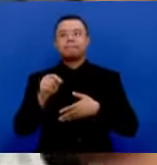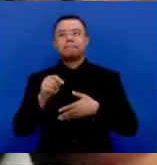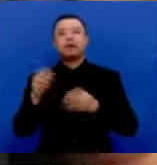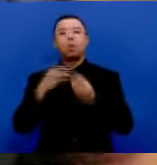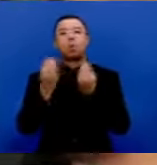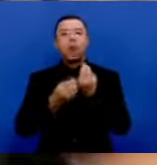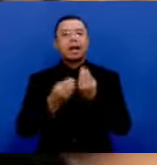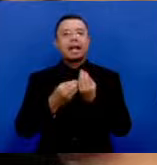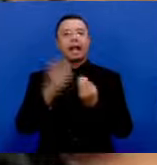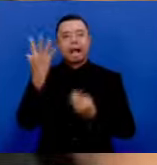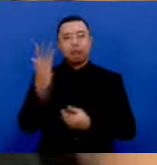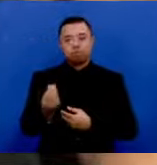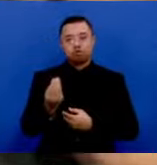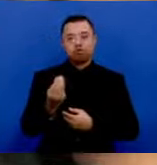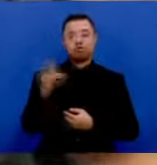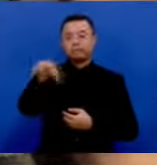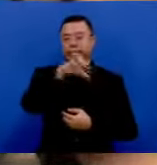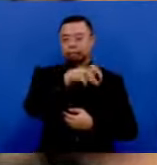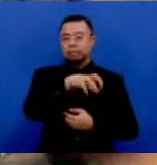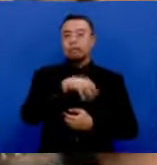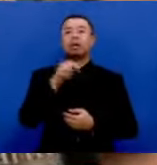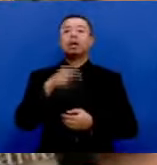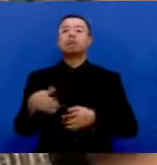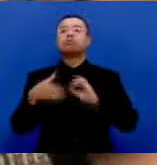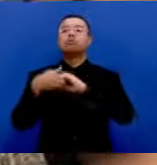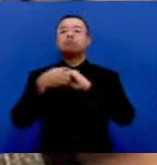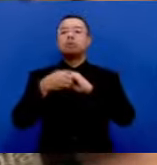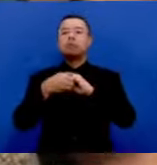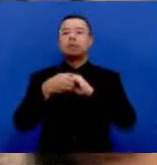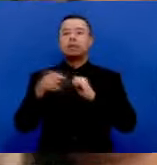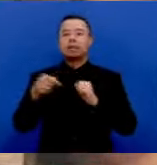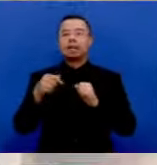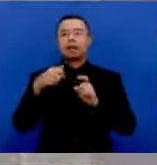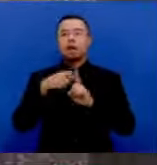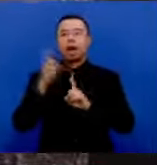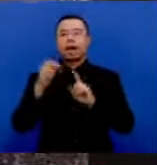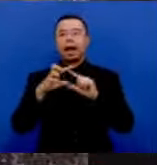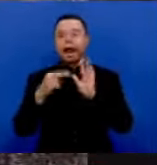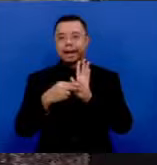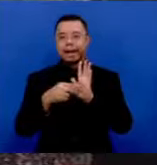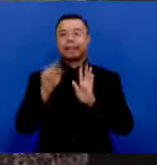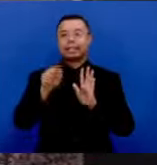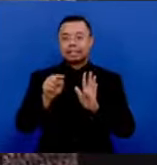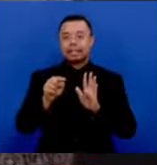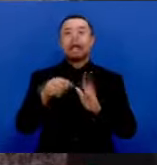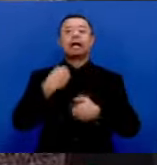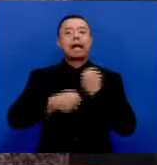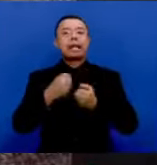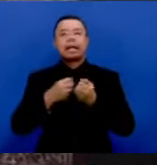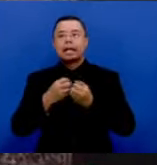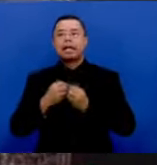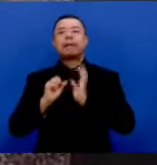RI merupakan salah satu simpul relawan yang berafiliasi dengan Korean. Dalam kegiatan tersebut, relawan